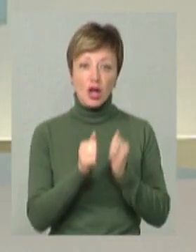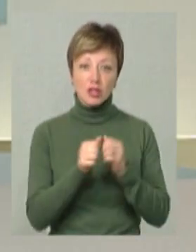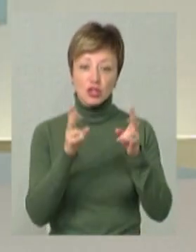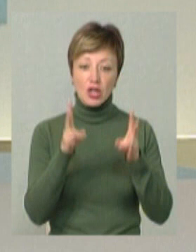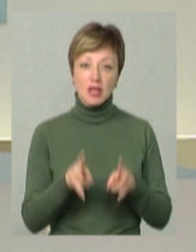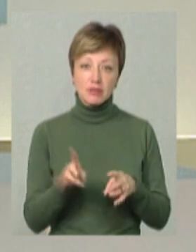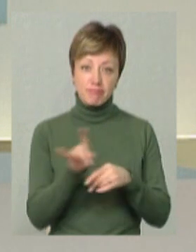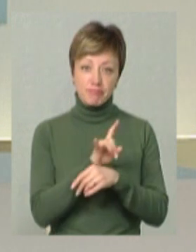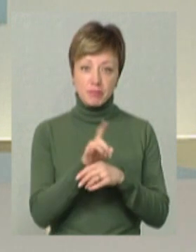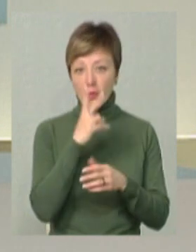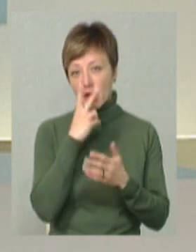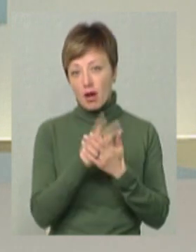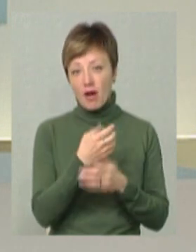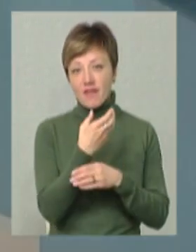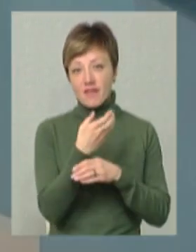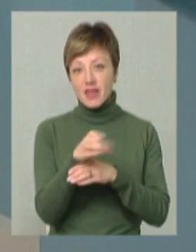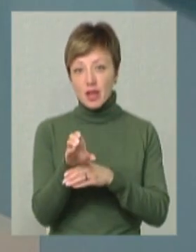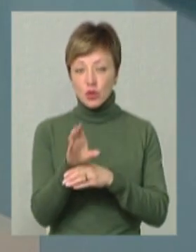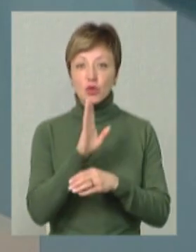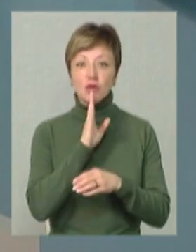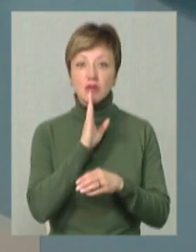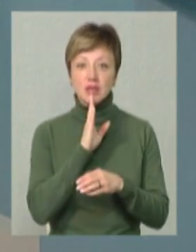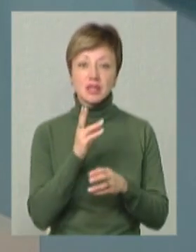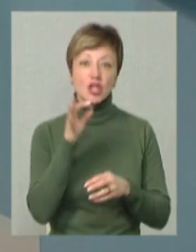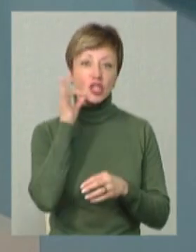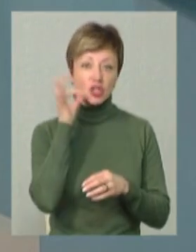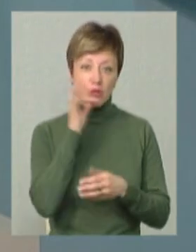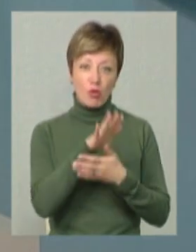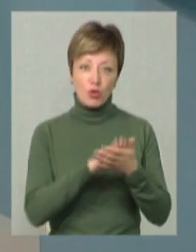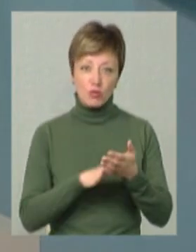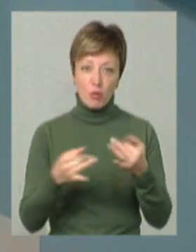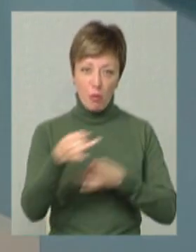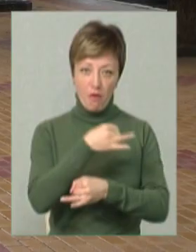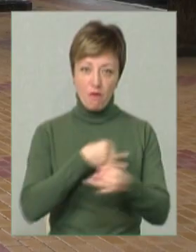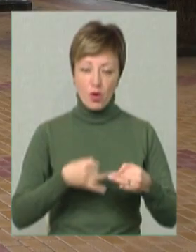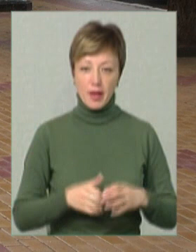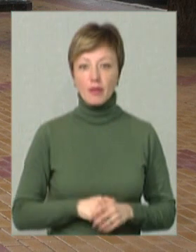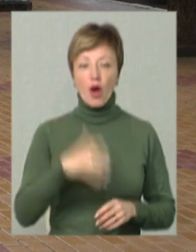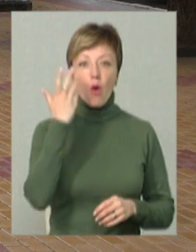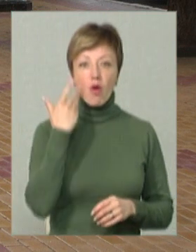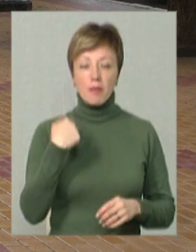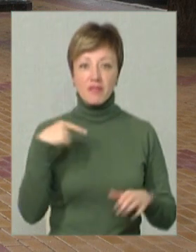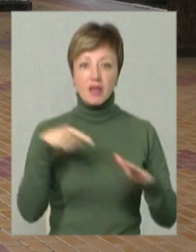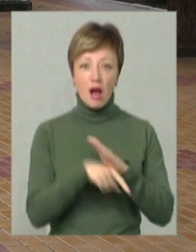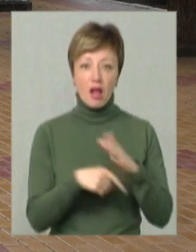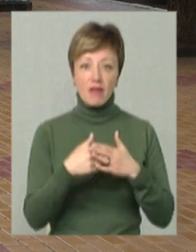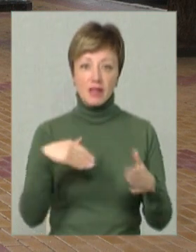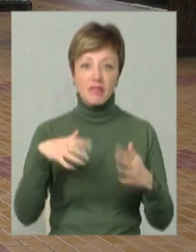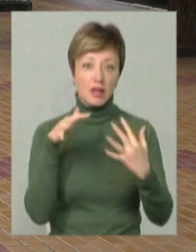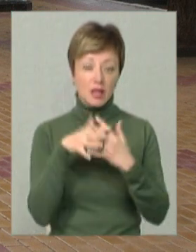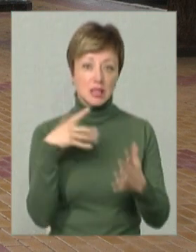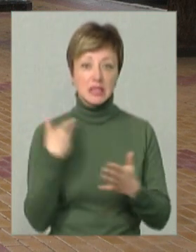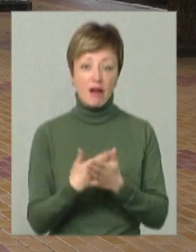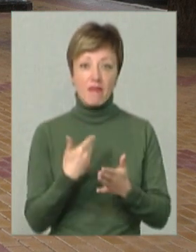жертвами зловмисників. Давайте поглянемо відео переселенки з Лисичанська і продовжимо обговорення. Коли ми втікали від війни, здавалося